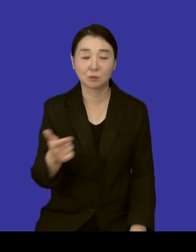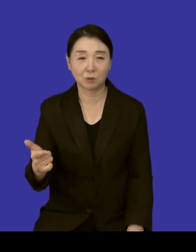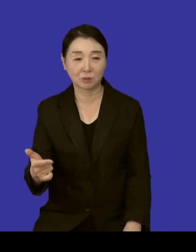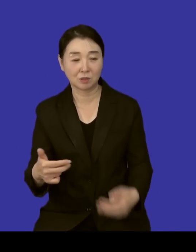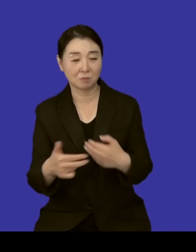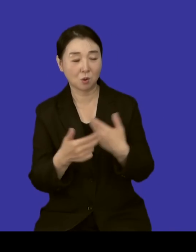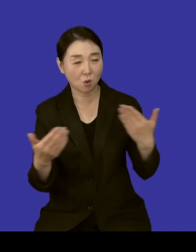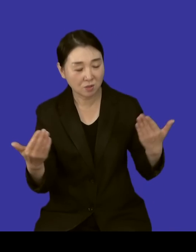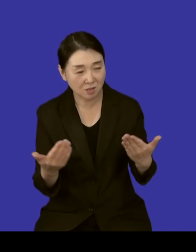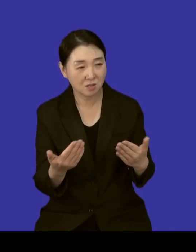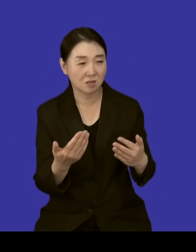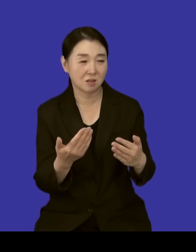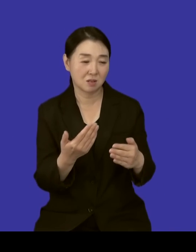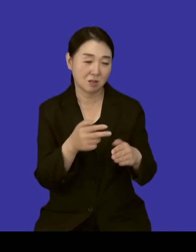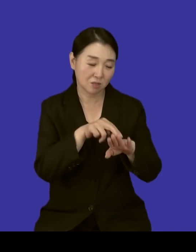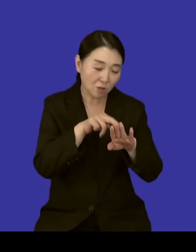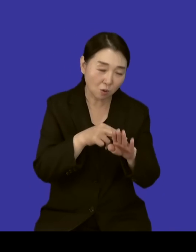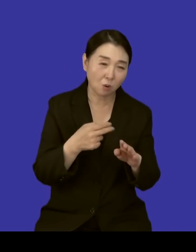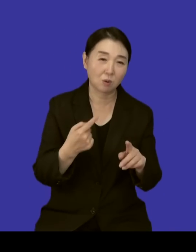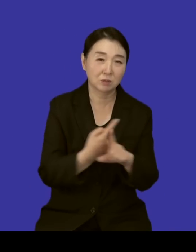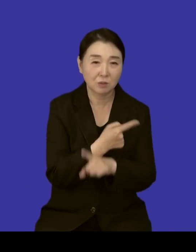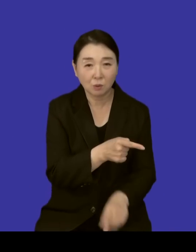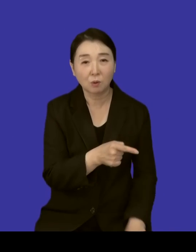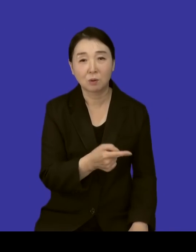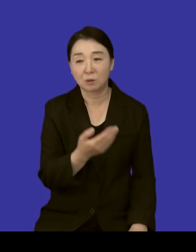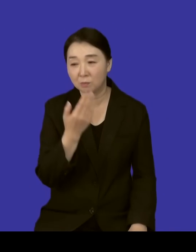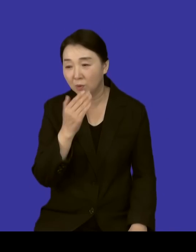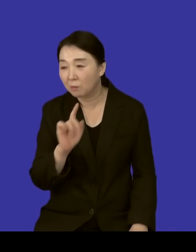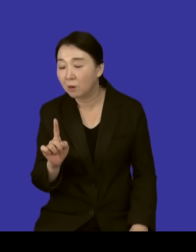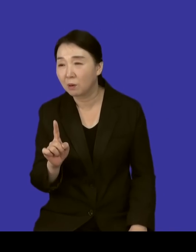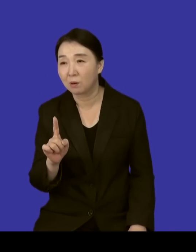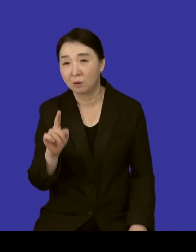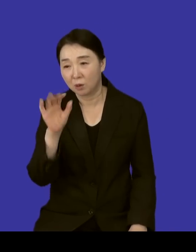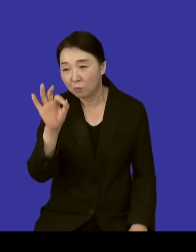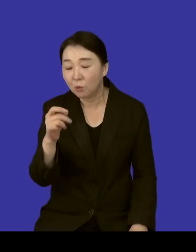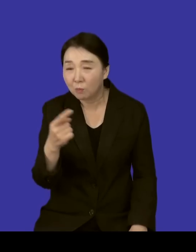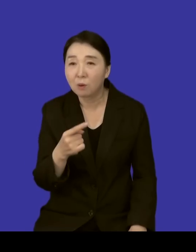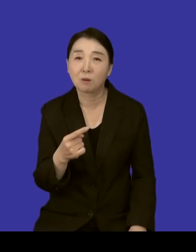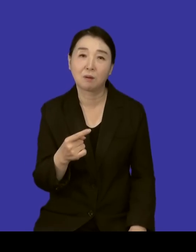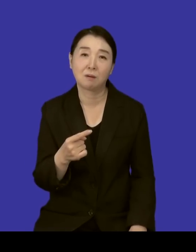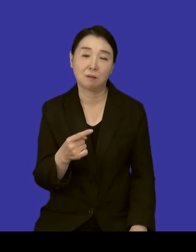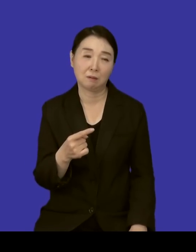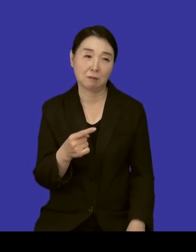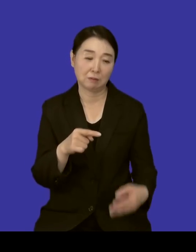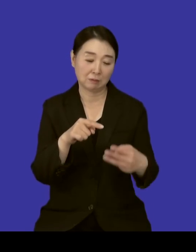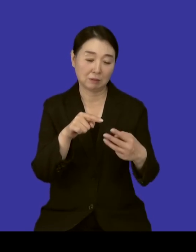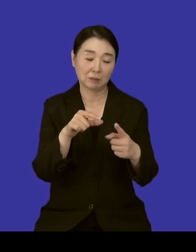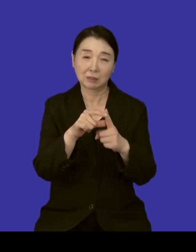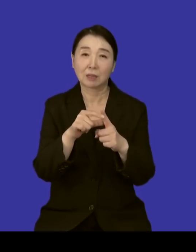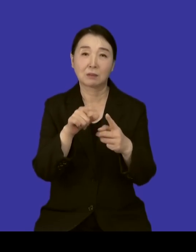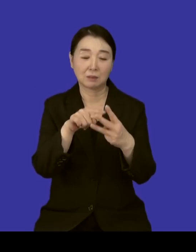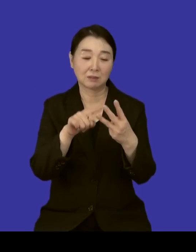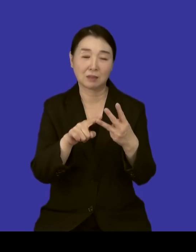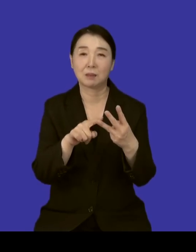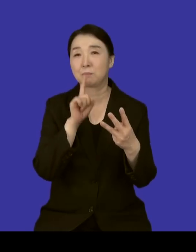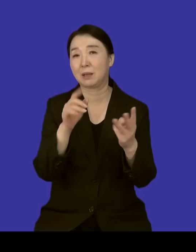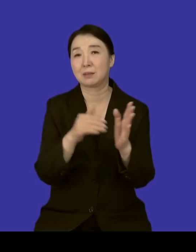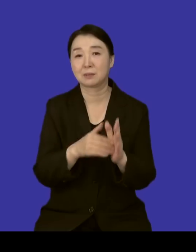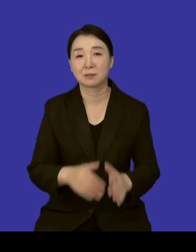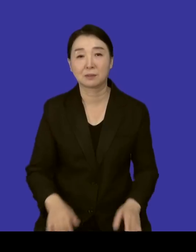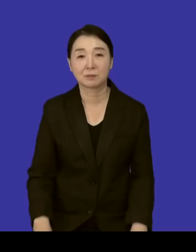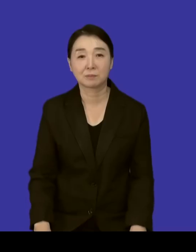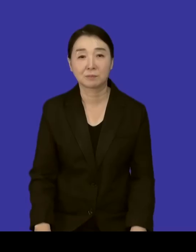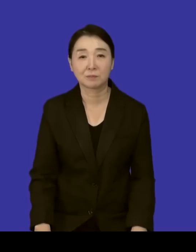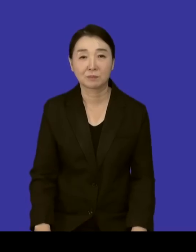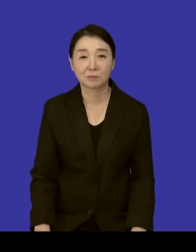일을 보고 그다음에 이제 뭐 먹을까, 뭐 볼까, 자자 세 마디밖에 할 줄 아는 아 근데 사실은 이제